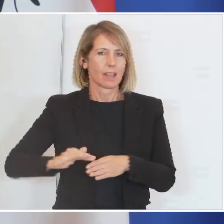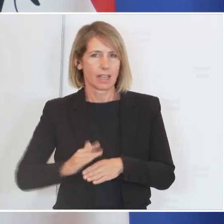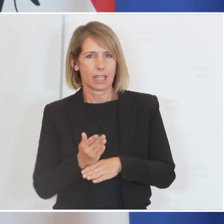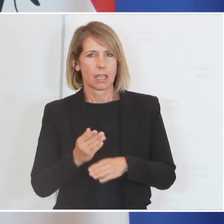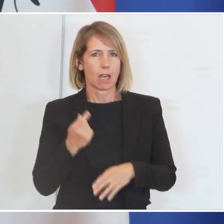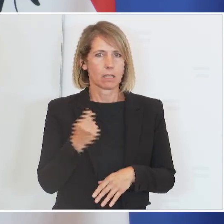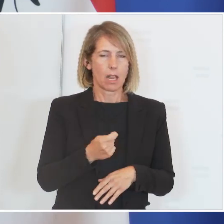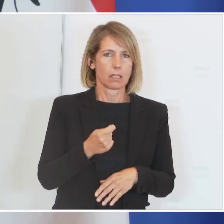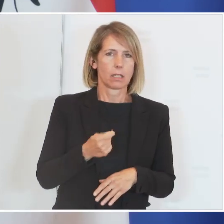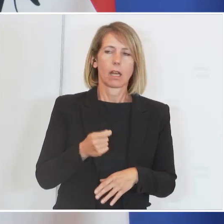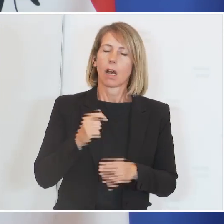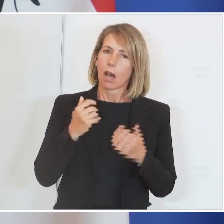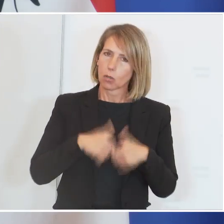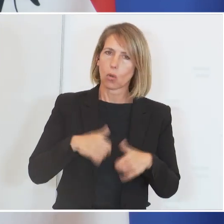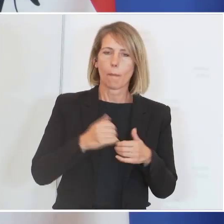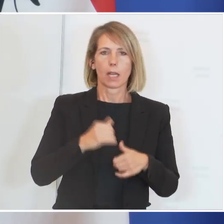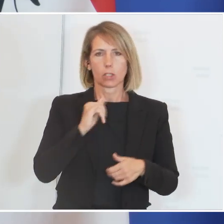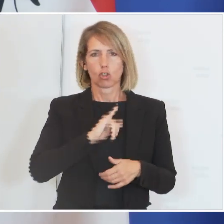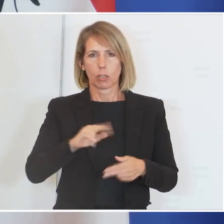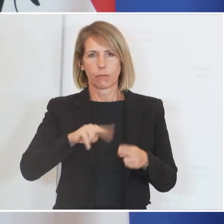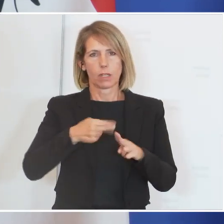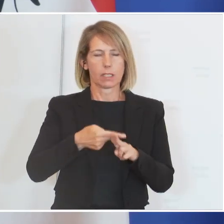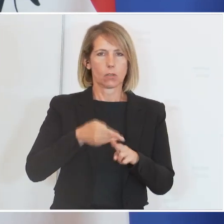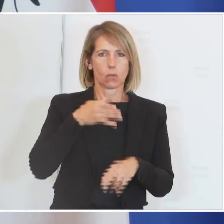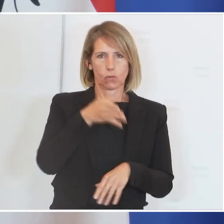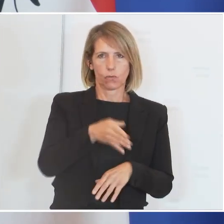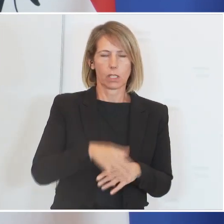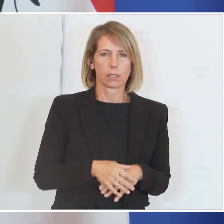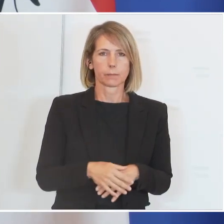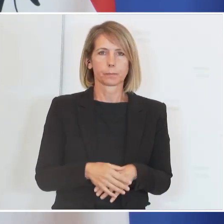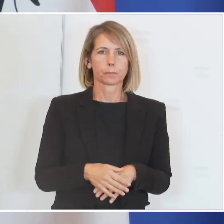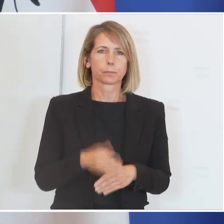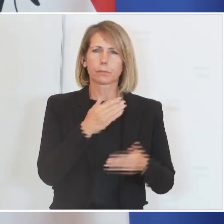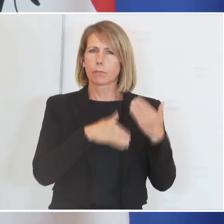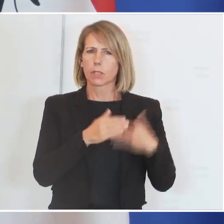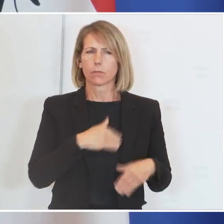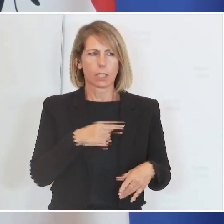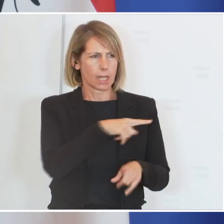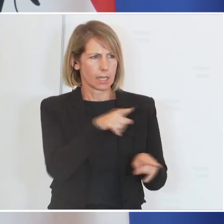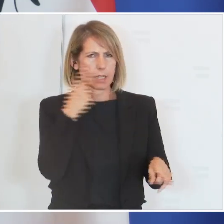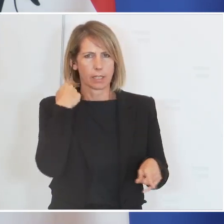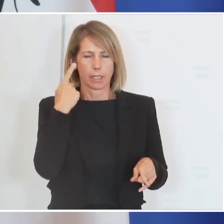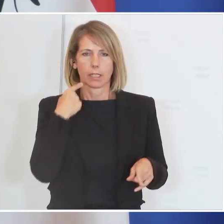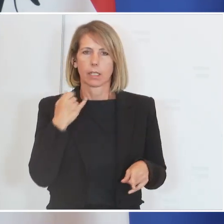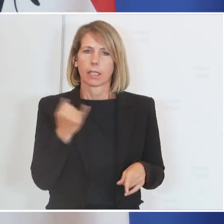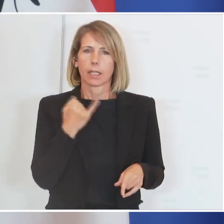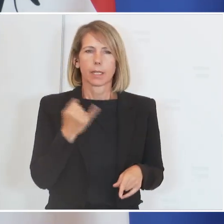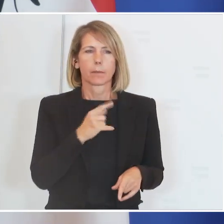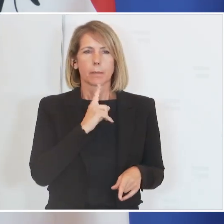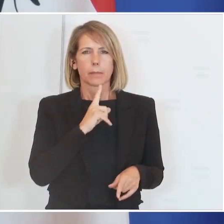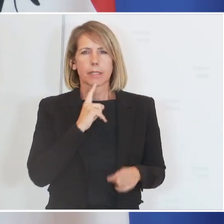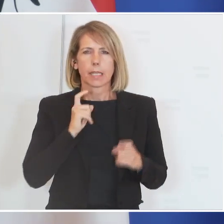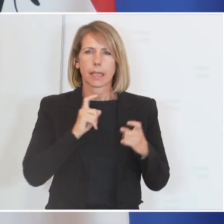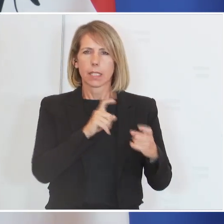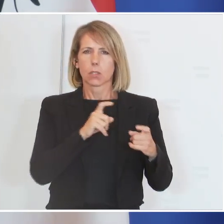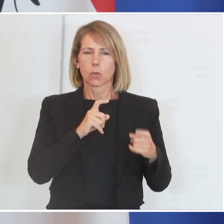automatisch inflationsangepasst werden. Sie erinnern sich, in der Vergangenheit hat es dann immer Diskussionen gegeben und dann hat es halt ein paar sprunghafte Erhöhungen gegeben, aber